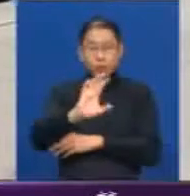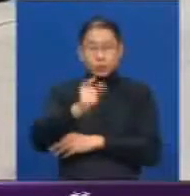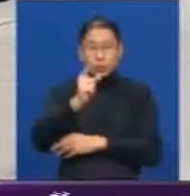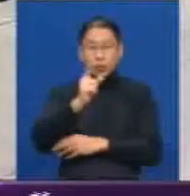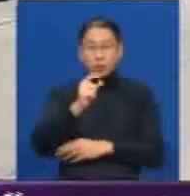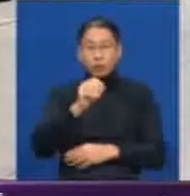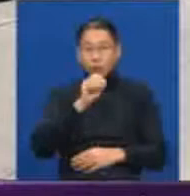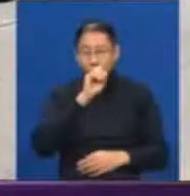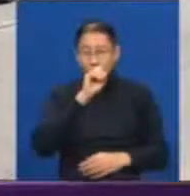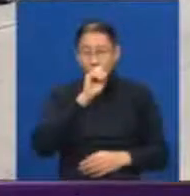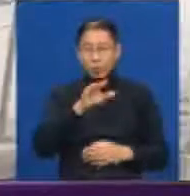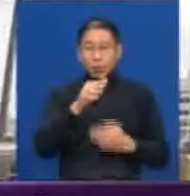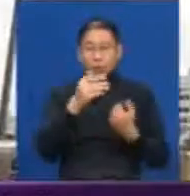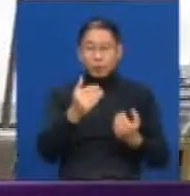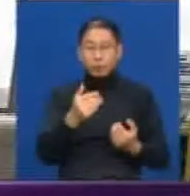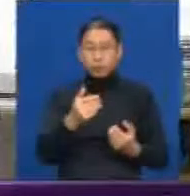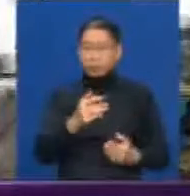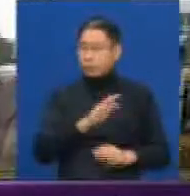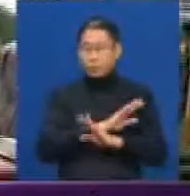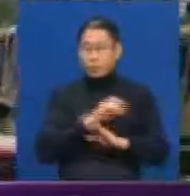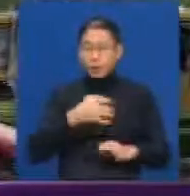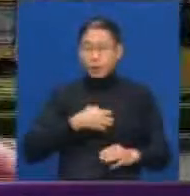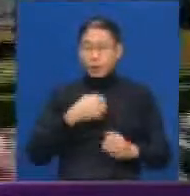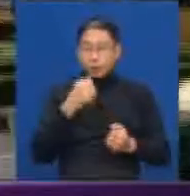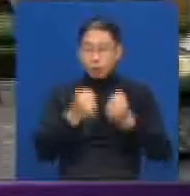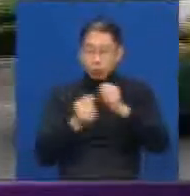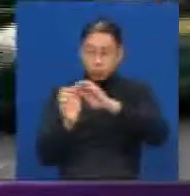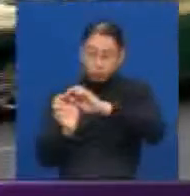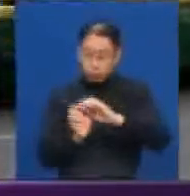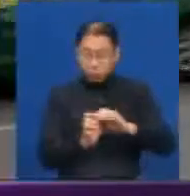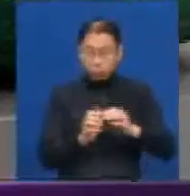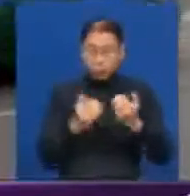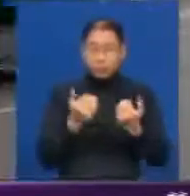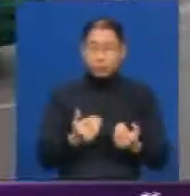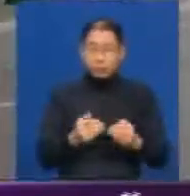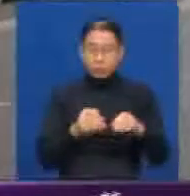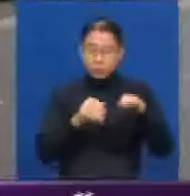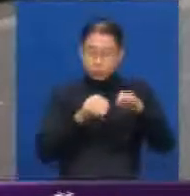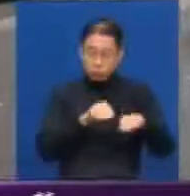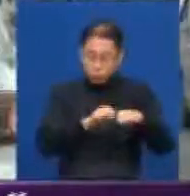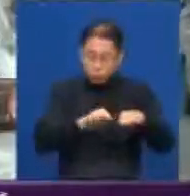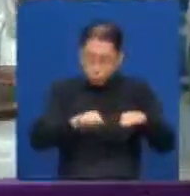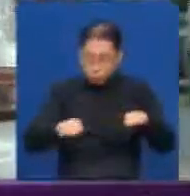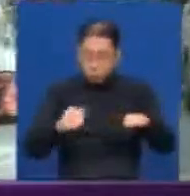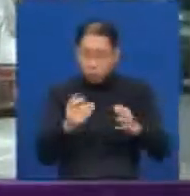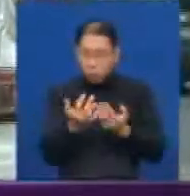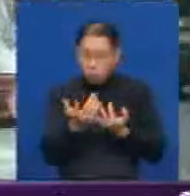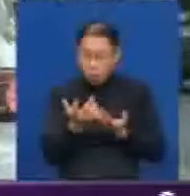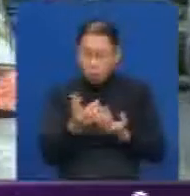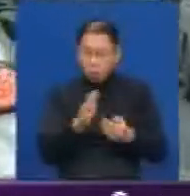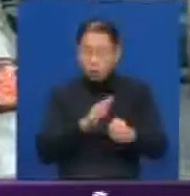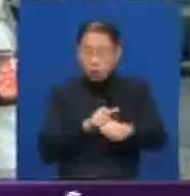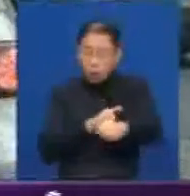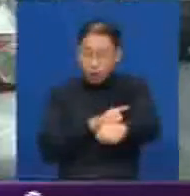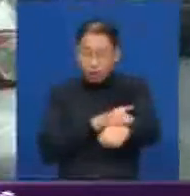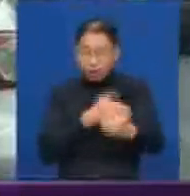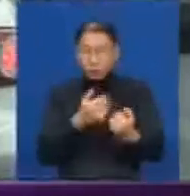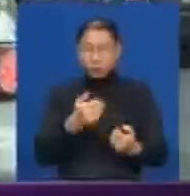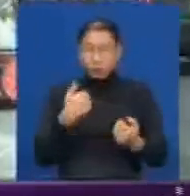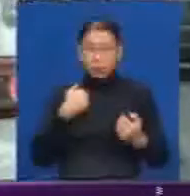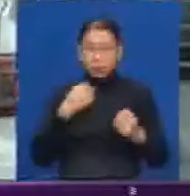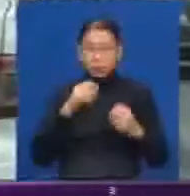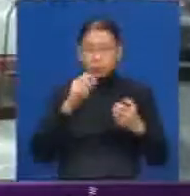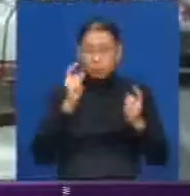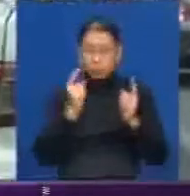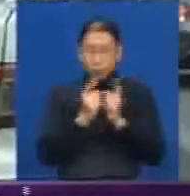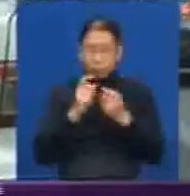ติหรือคสช.ไม่ต้องการให้รถตู้รับจ้างสาธารณะจอดรอผู้โดยสารเพราะพื้นที่นี้สาเหตุที่พบว่